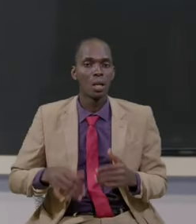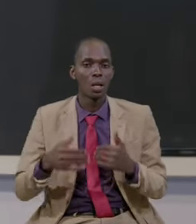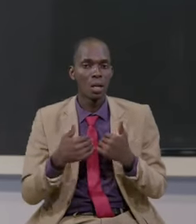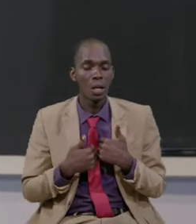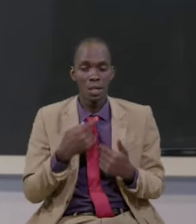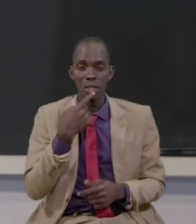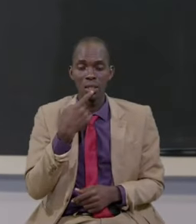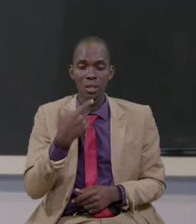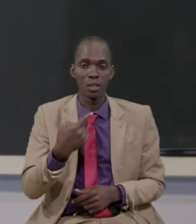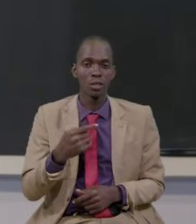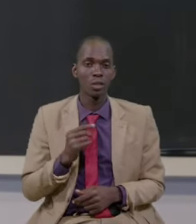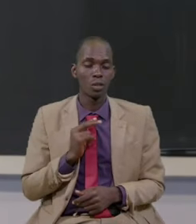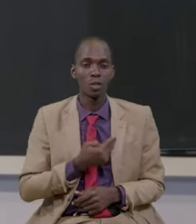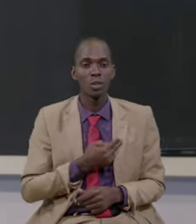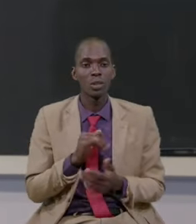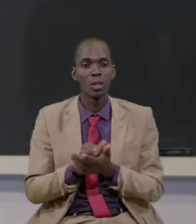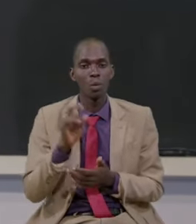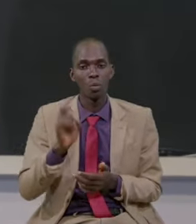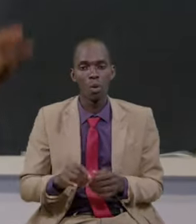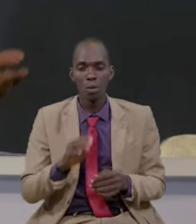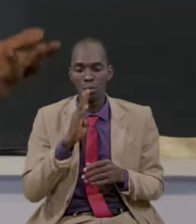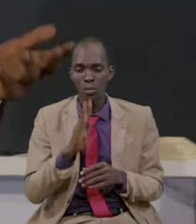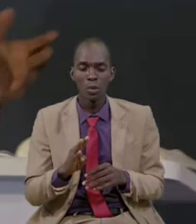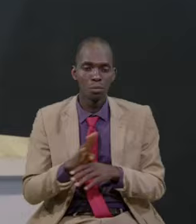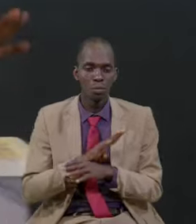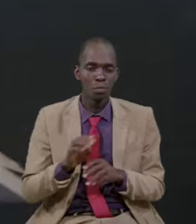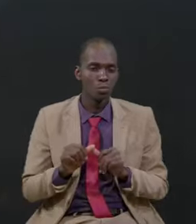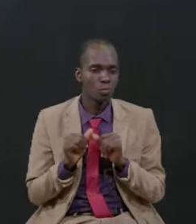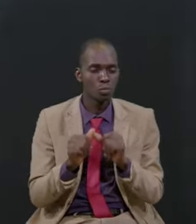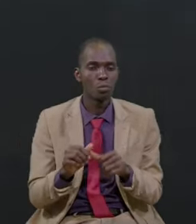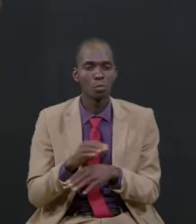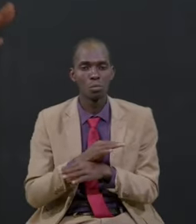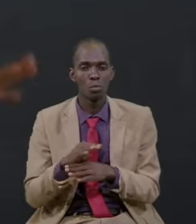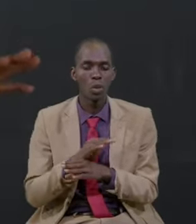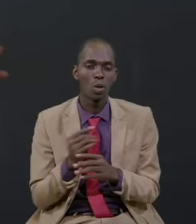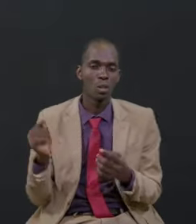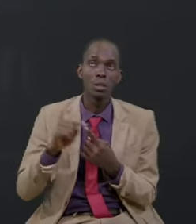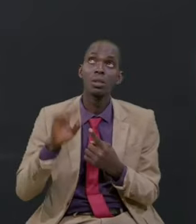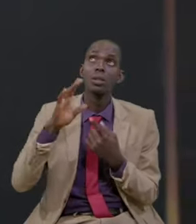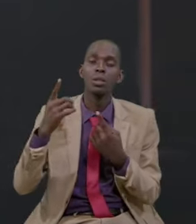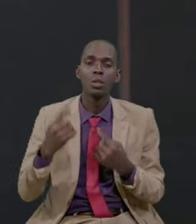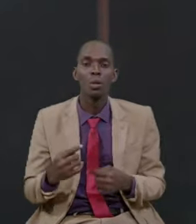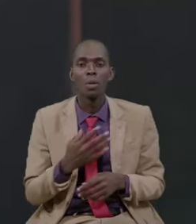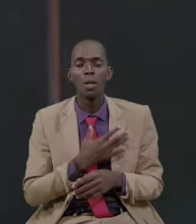Christ a dit, nous devons être occupé.